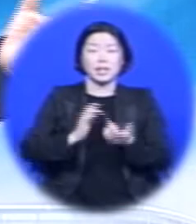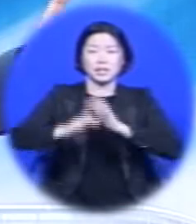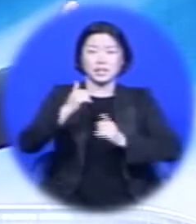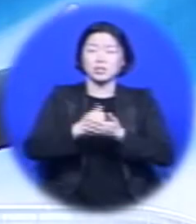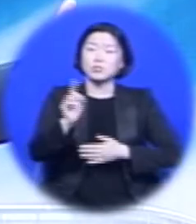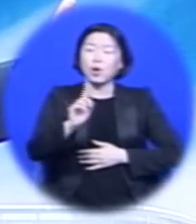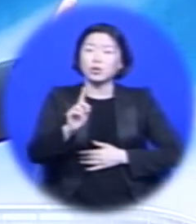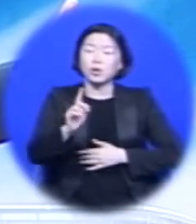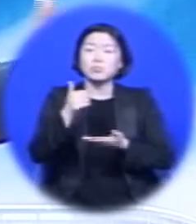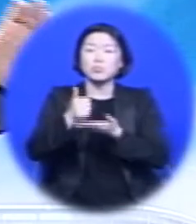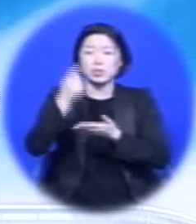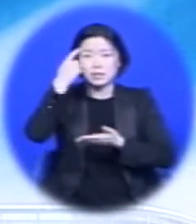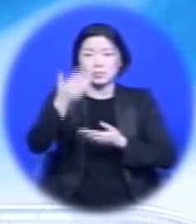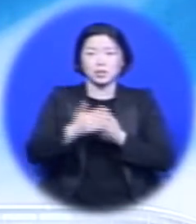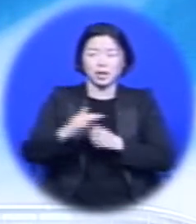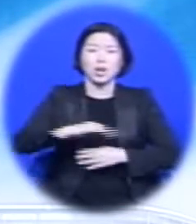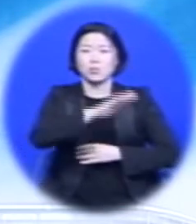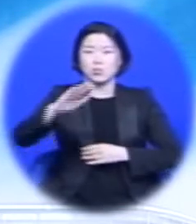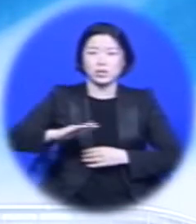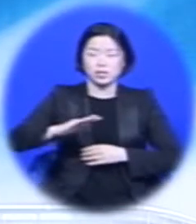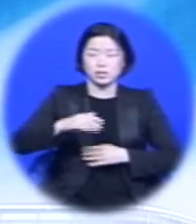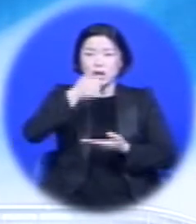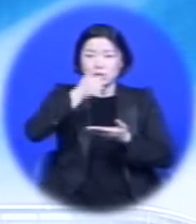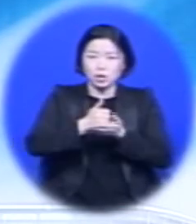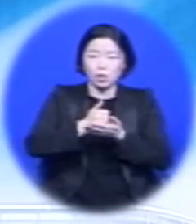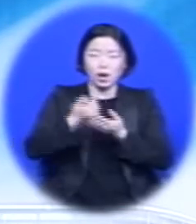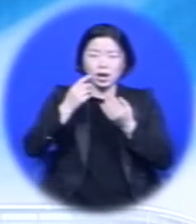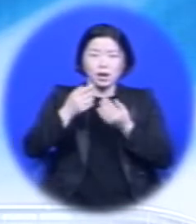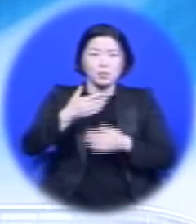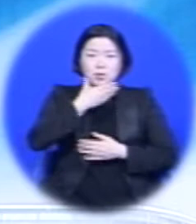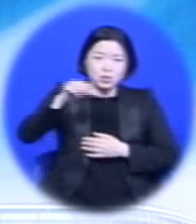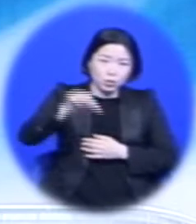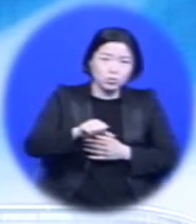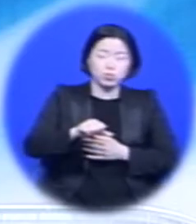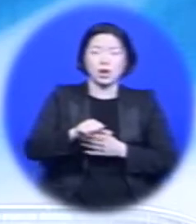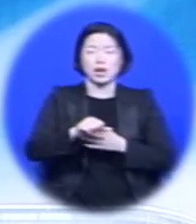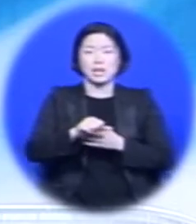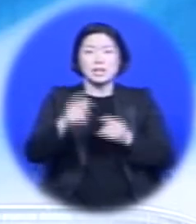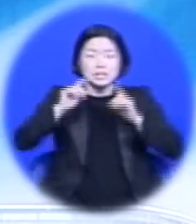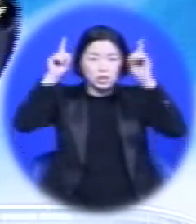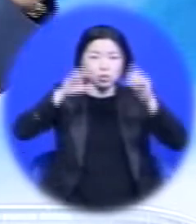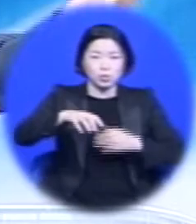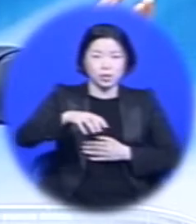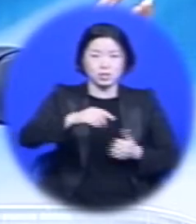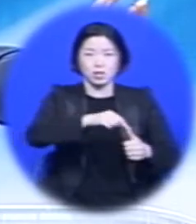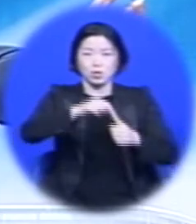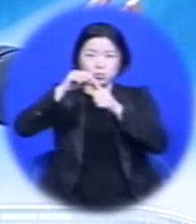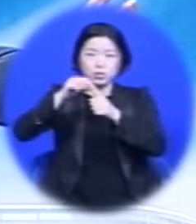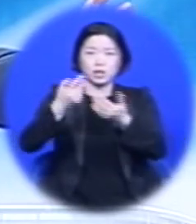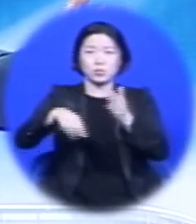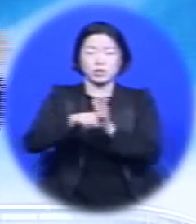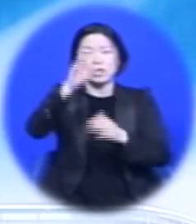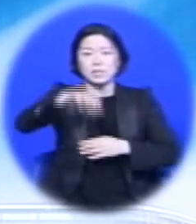예수님은 어떤 분이십니까? 우리를 죄와 저주와 지옥에서 구원하려고 십자가를 참으신